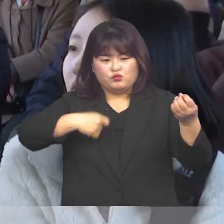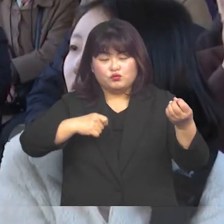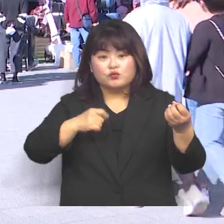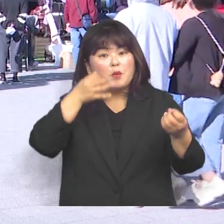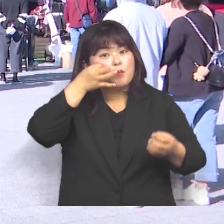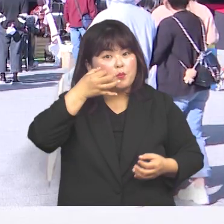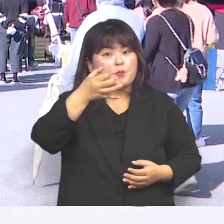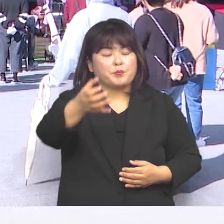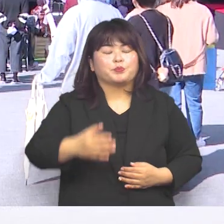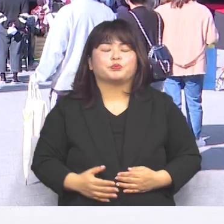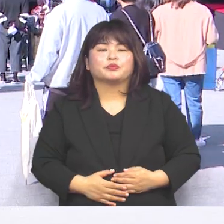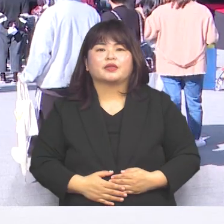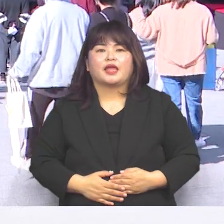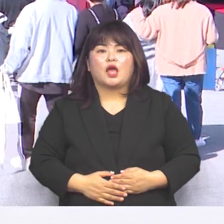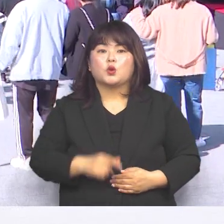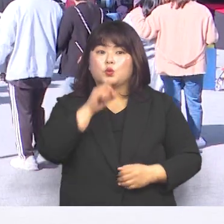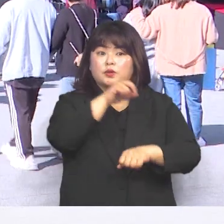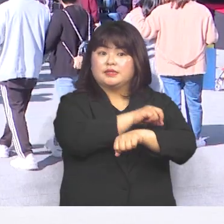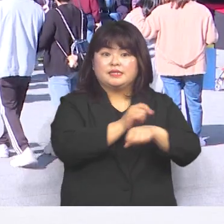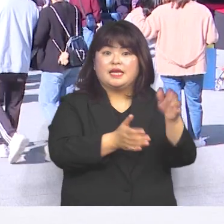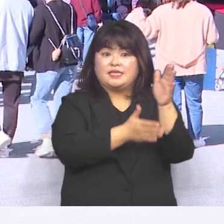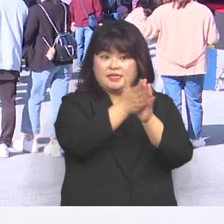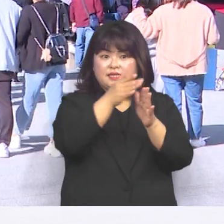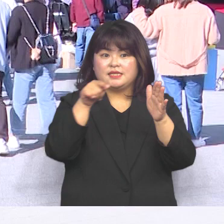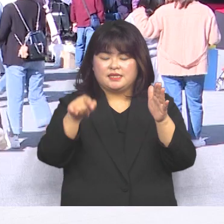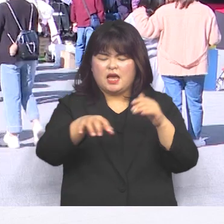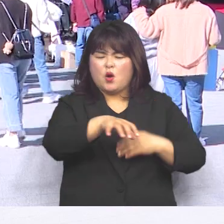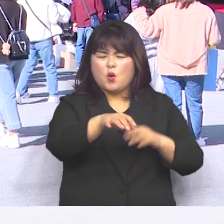선보였습니다. 용인특례시 전체가